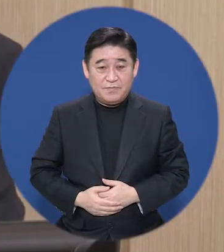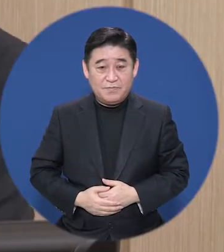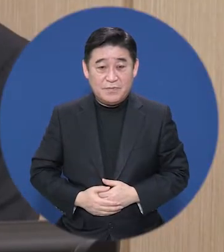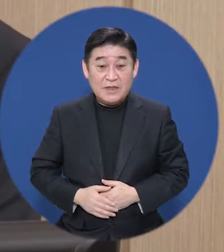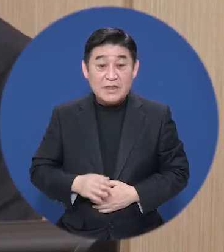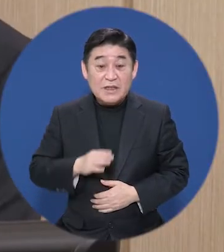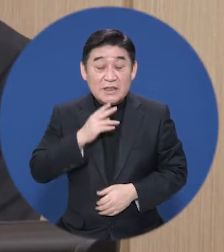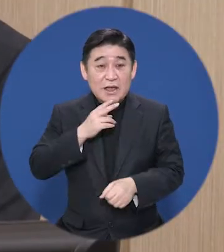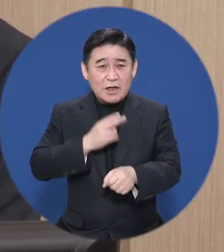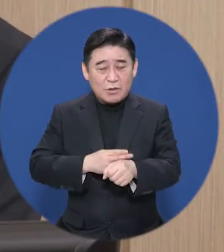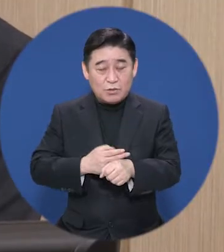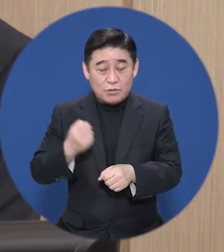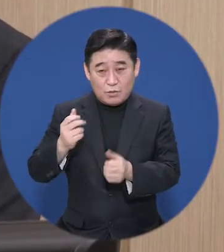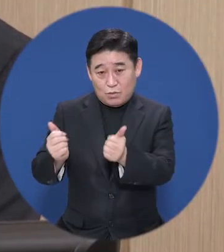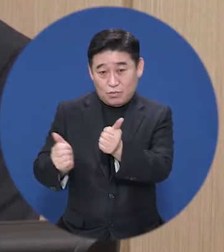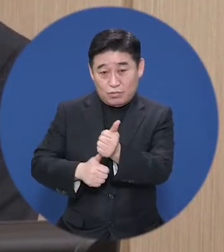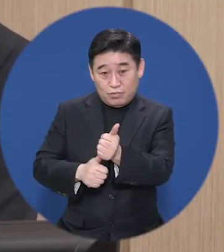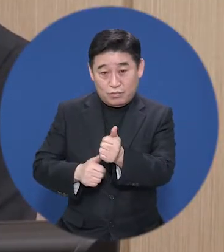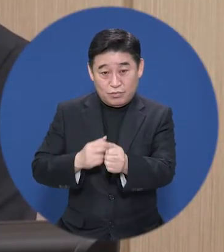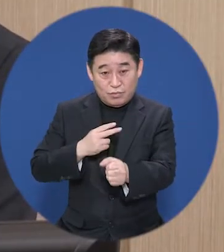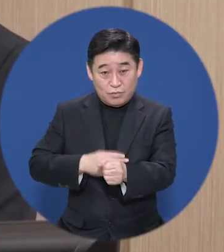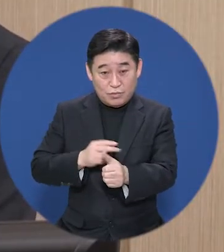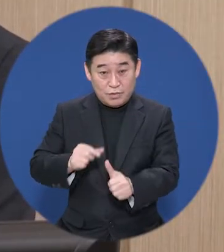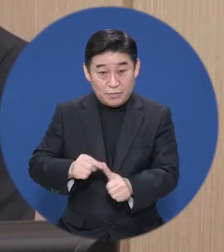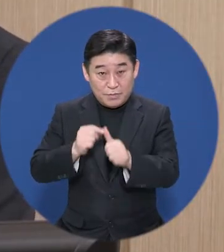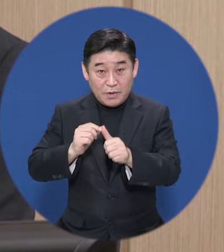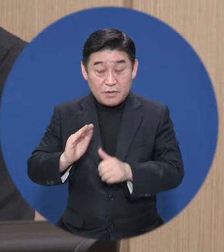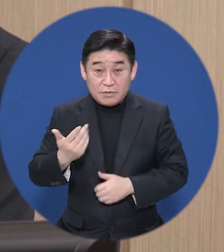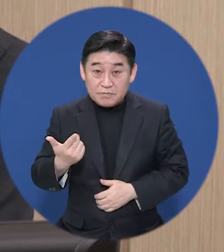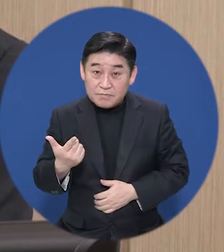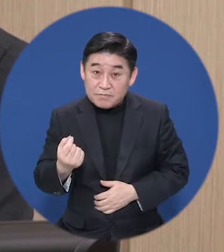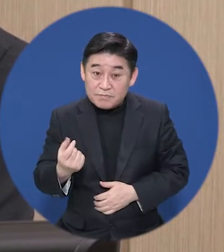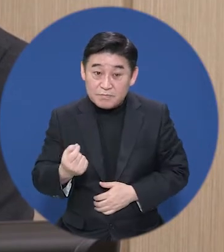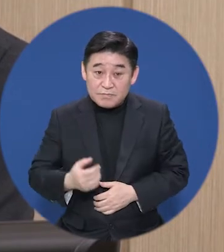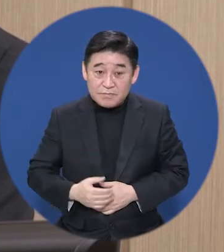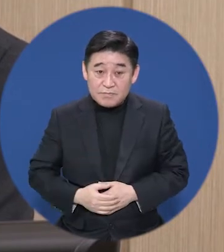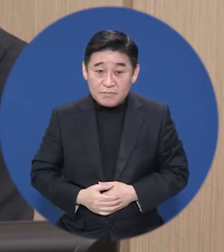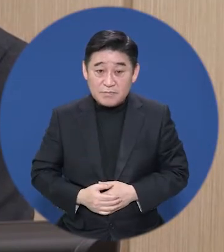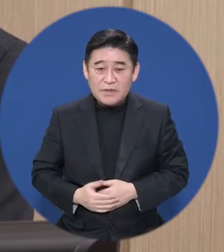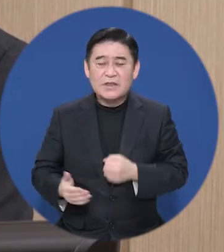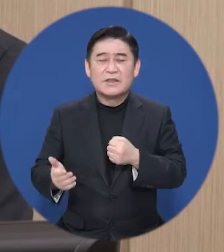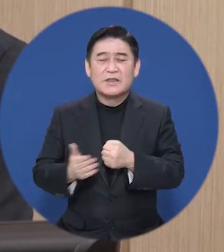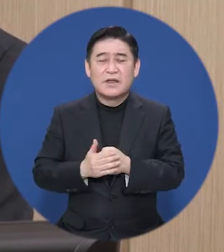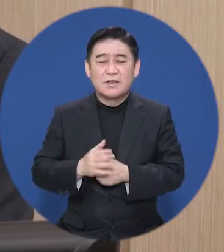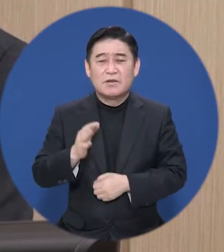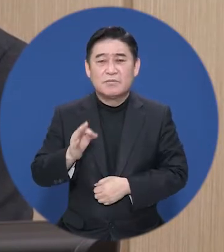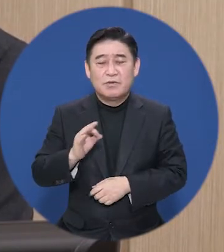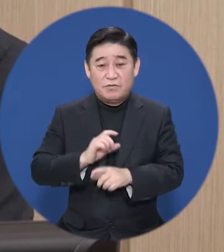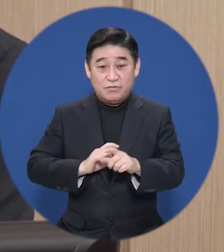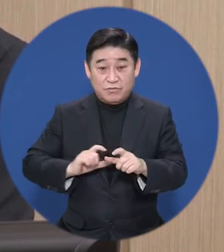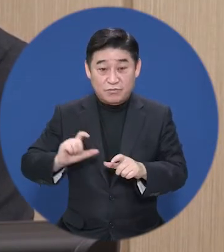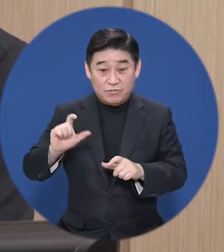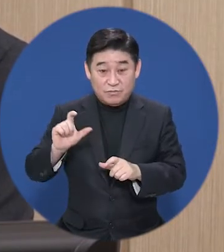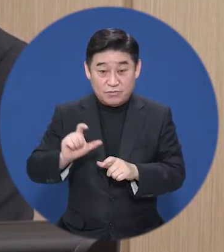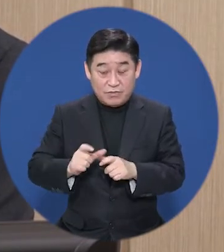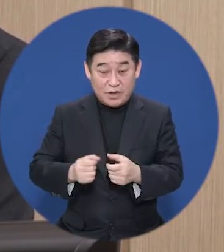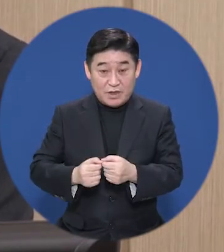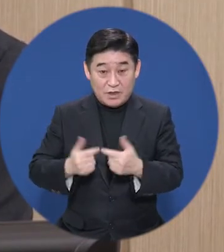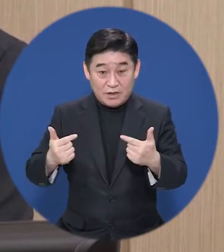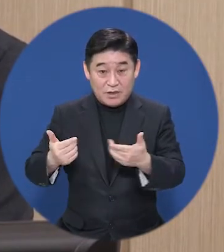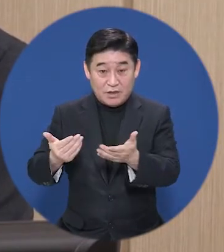실제로 뭐 교수나 부교수 중에 임명이 돼서 위촉이 되는 거잖아요. 네. 그래서 예산 비용 축계가 네,